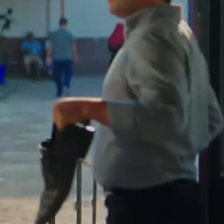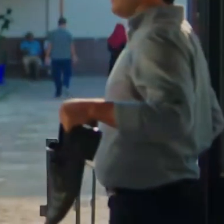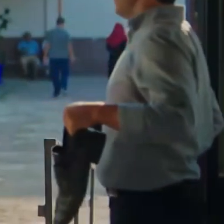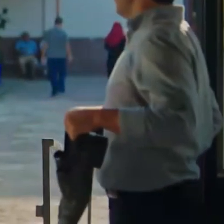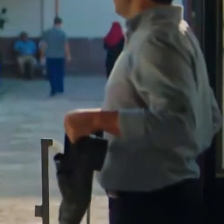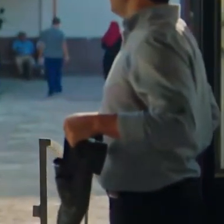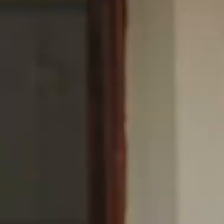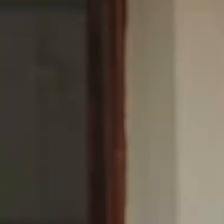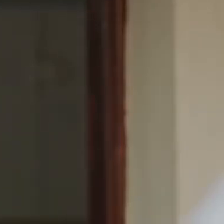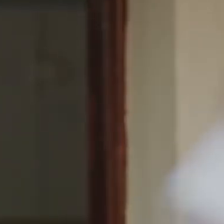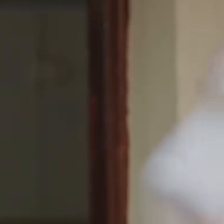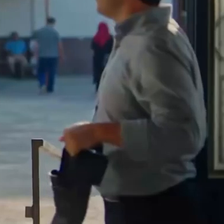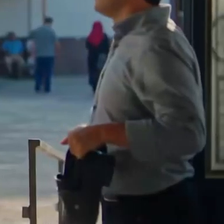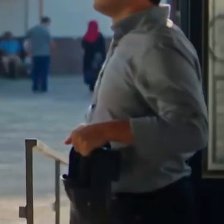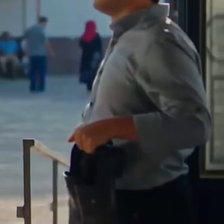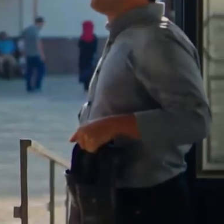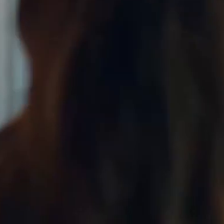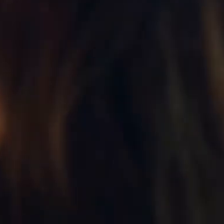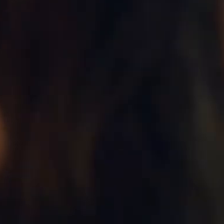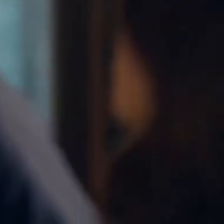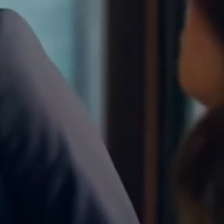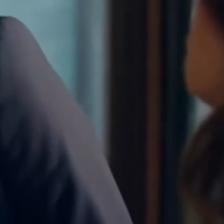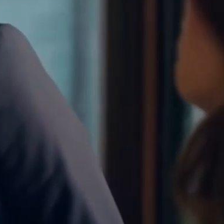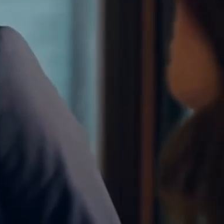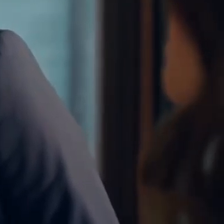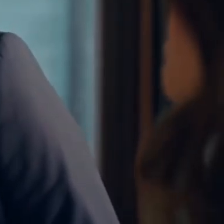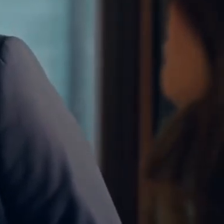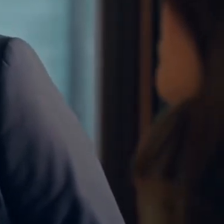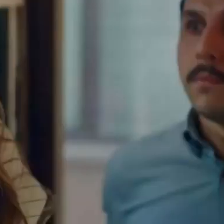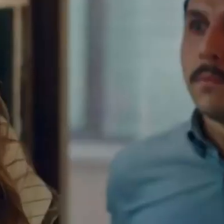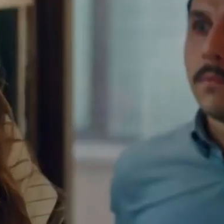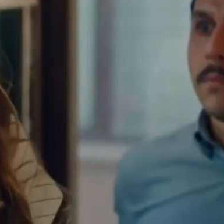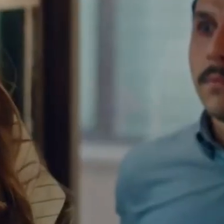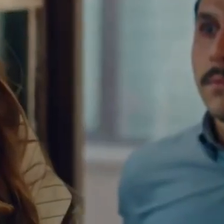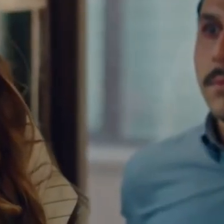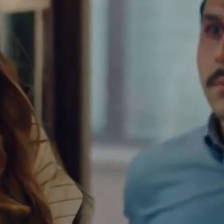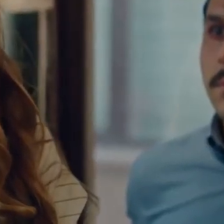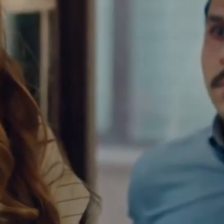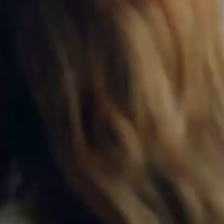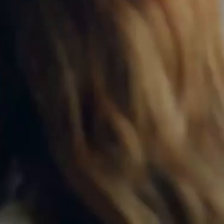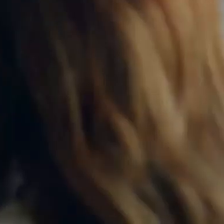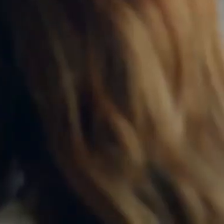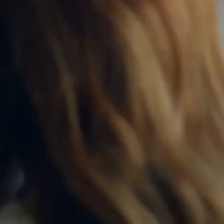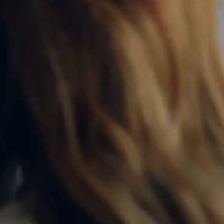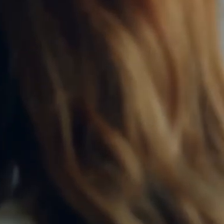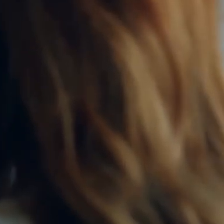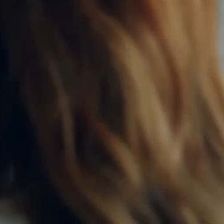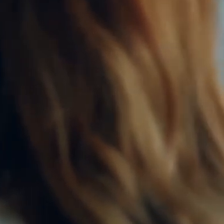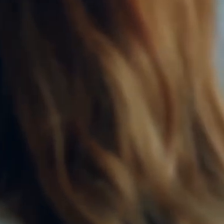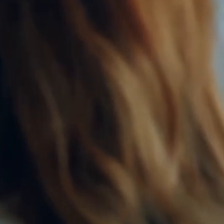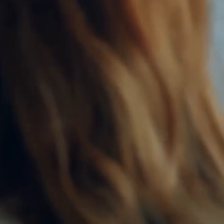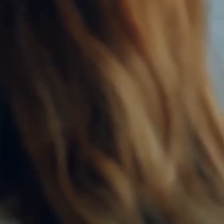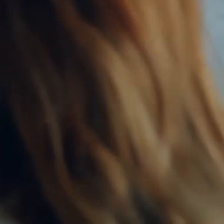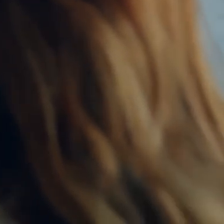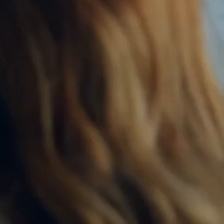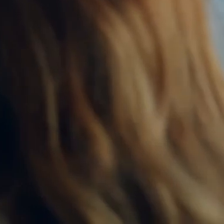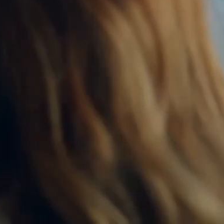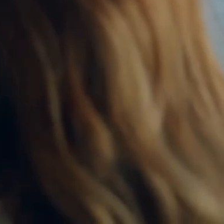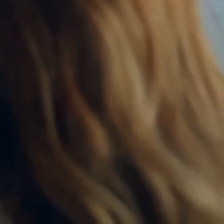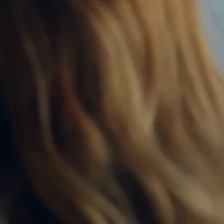benim kalbime zaten ezelden beri ekli. Bu can 7/24